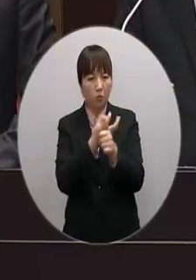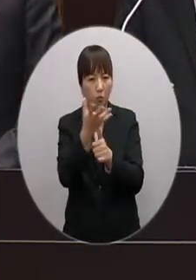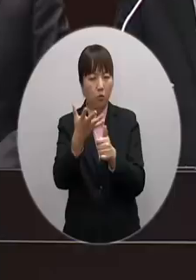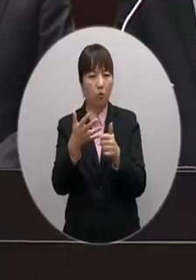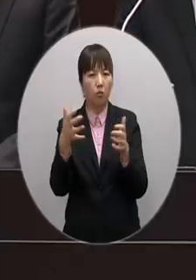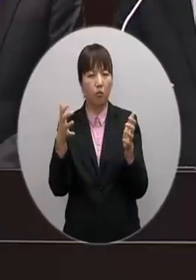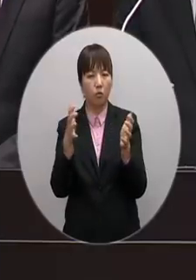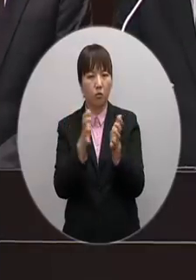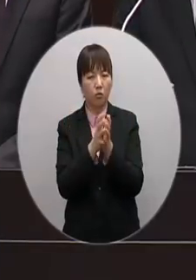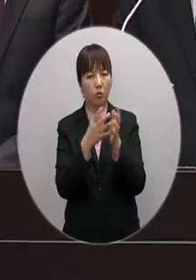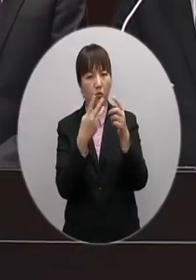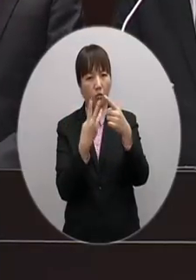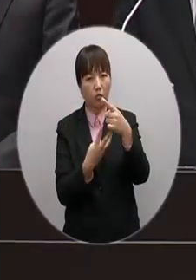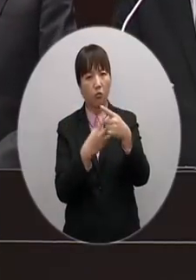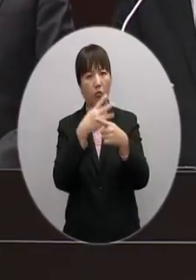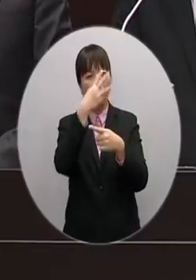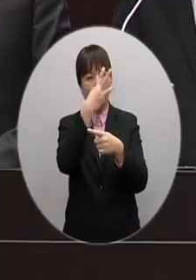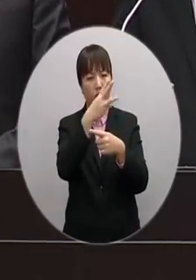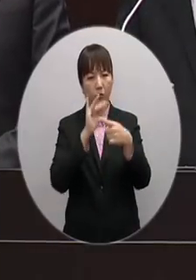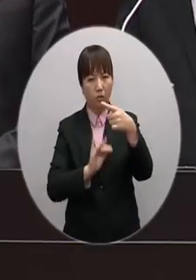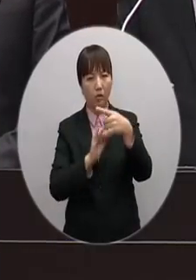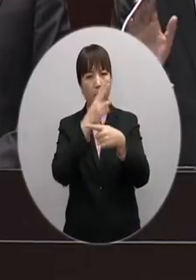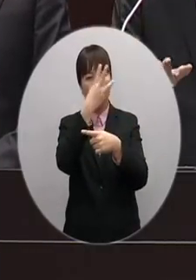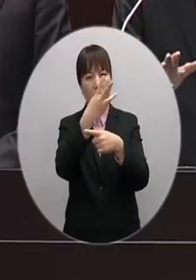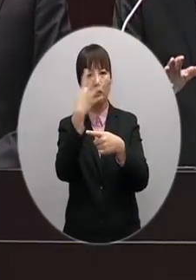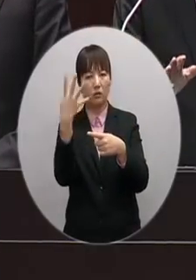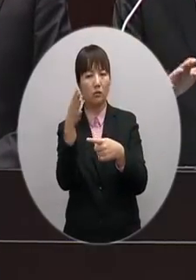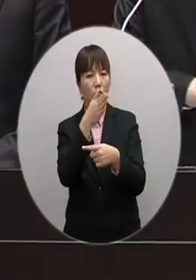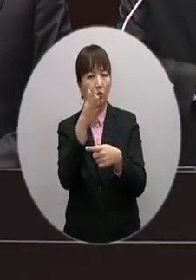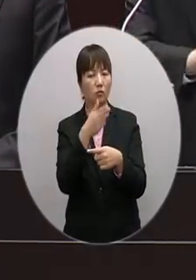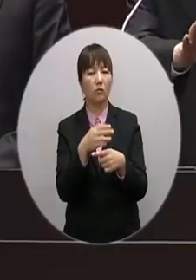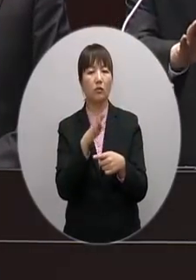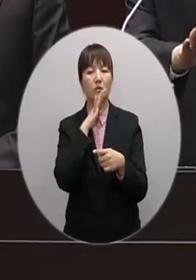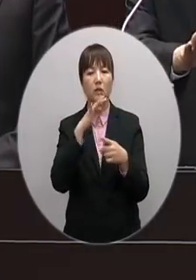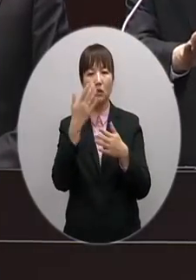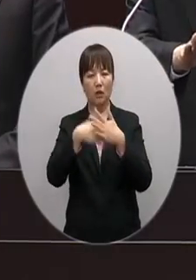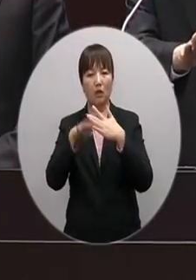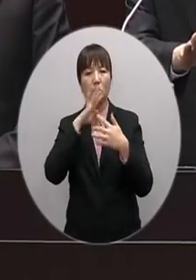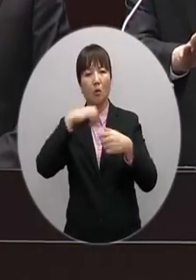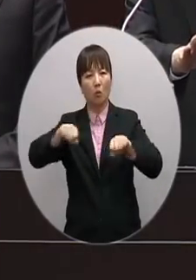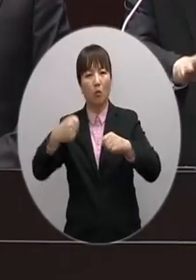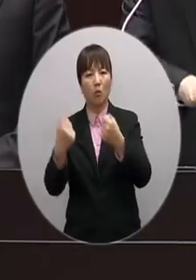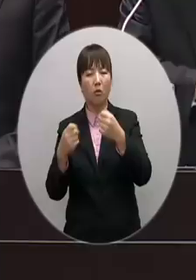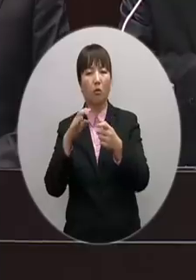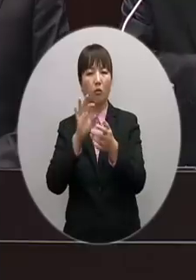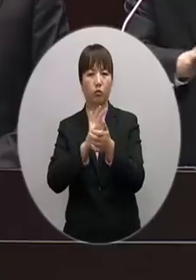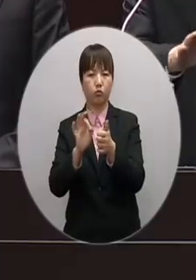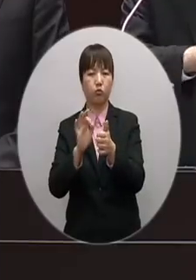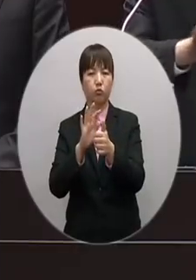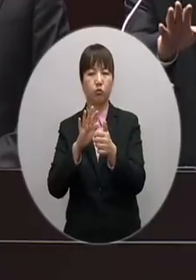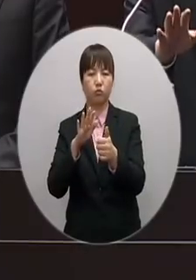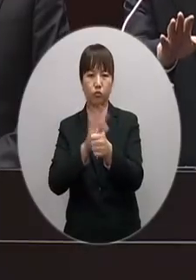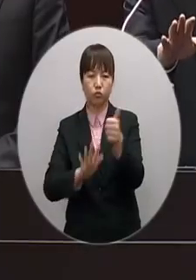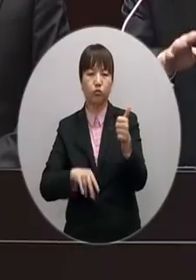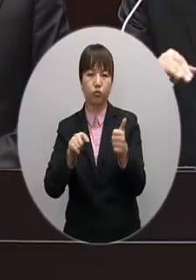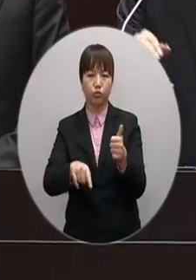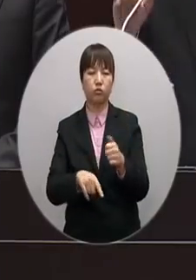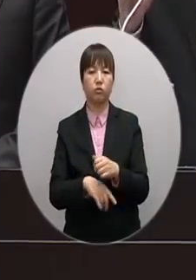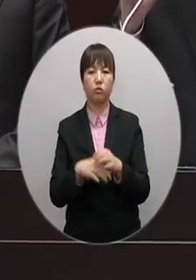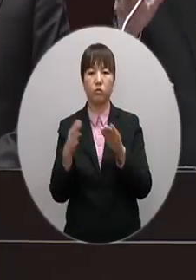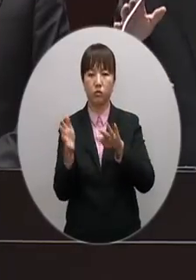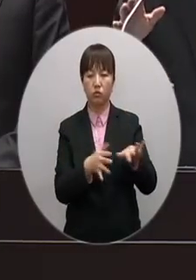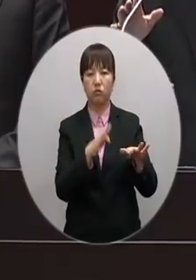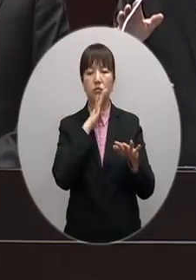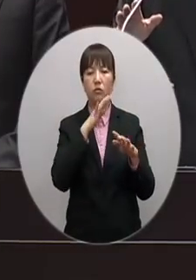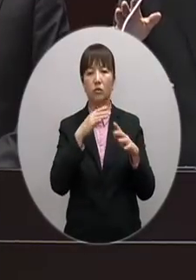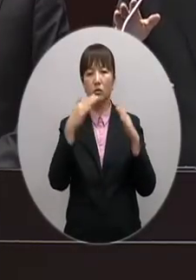概3%到4%左右而已。其他更多的是移动污染源，啊，就车子车辆这一些。另